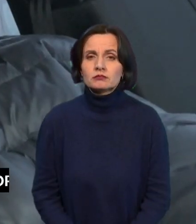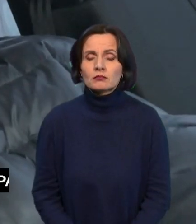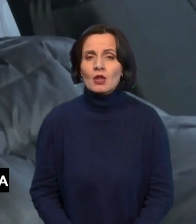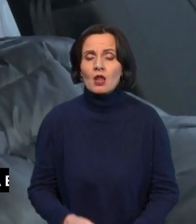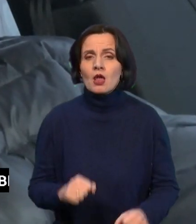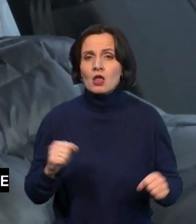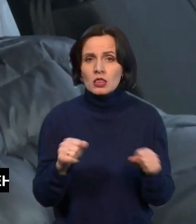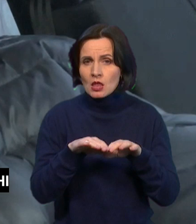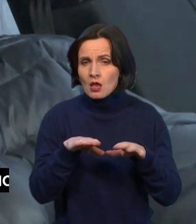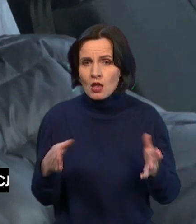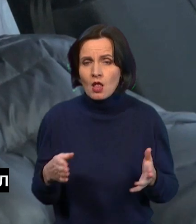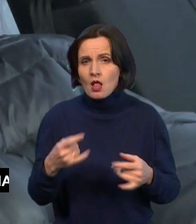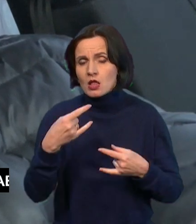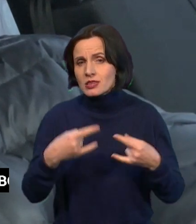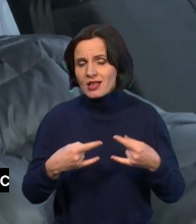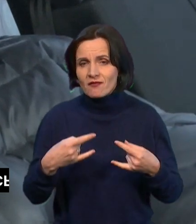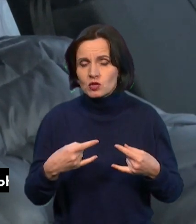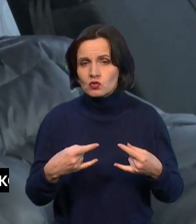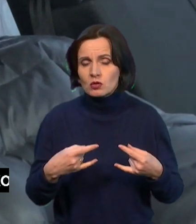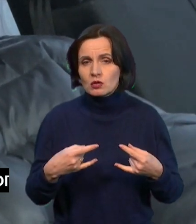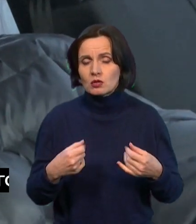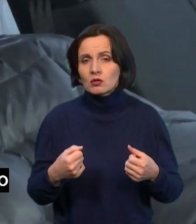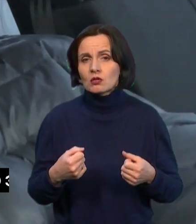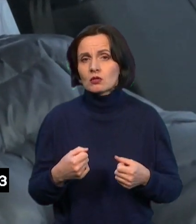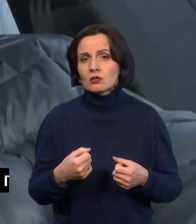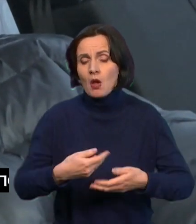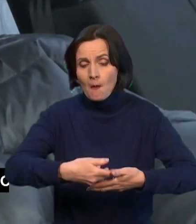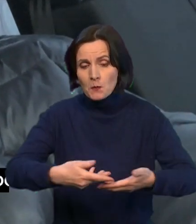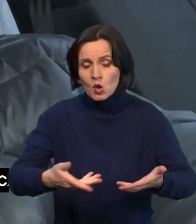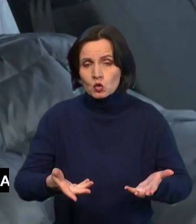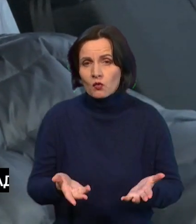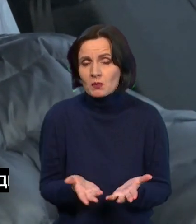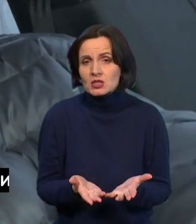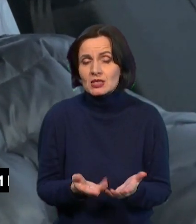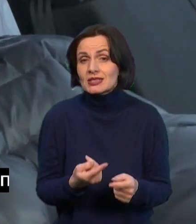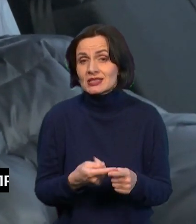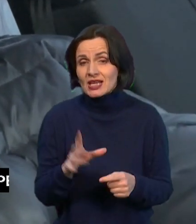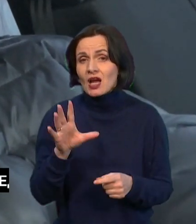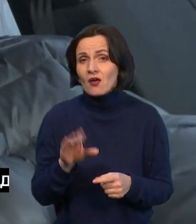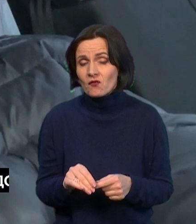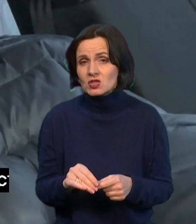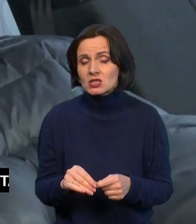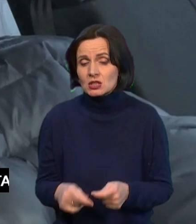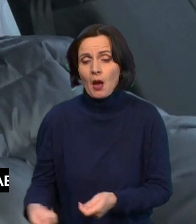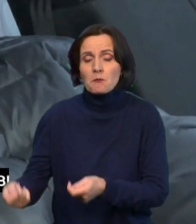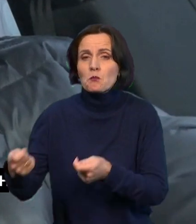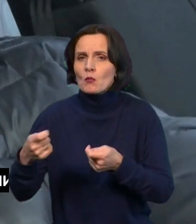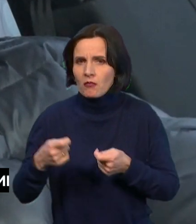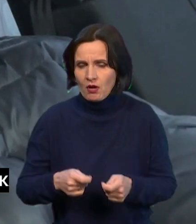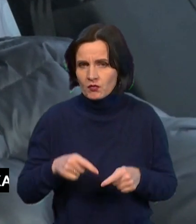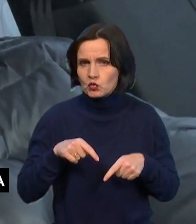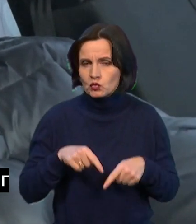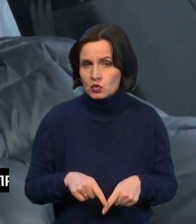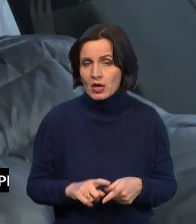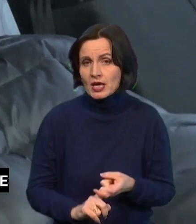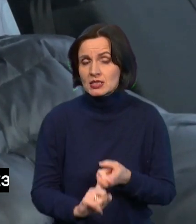Холодильники, телевізори, власне, мікрохвильові пічки. Оце все йде по імпорту, і воно до деякої міри та